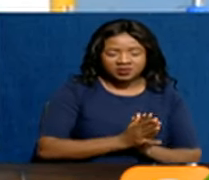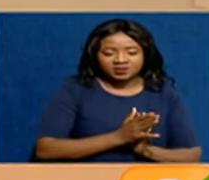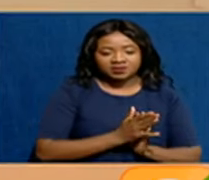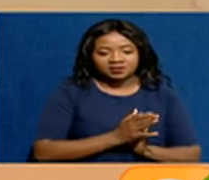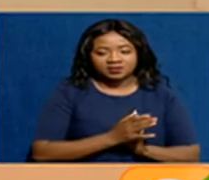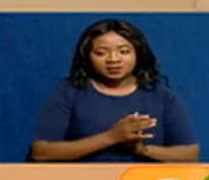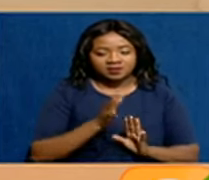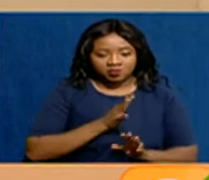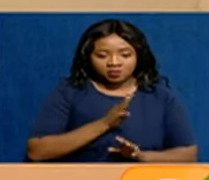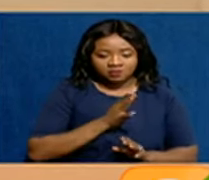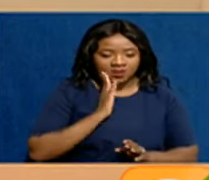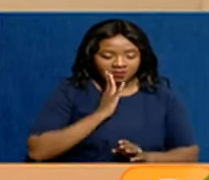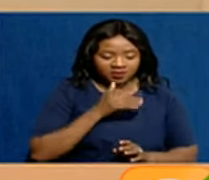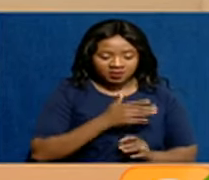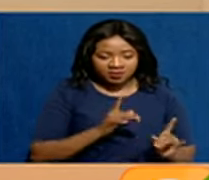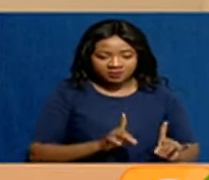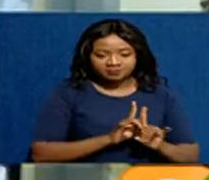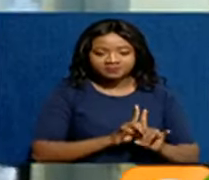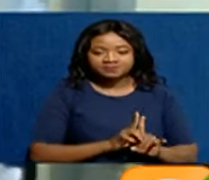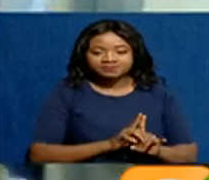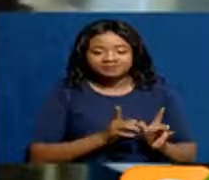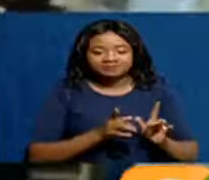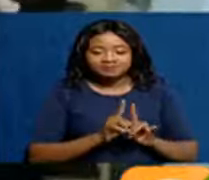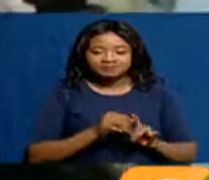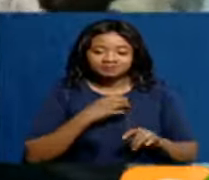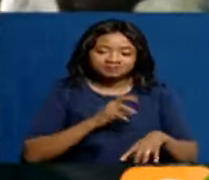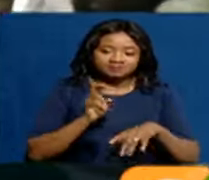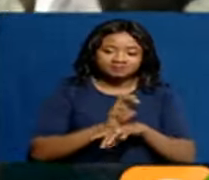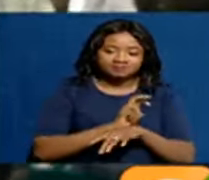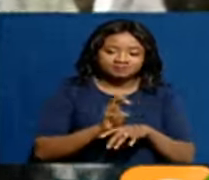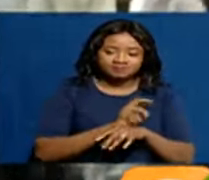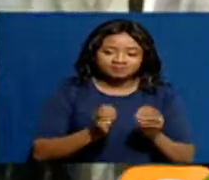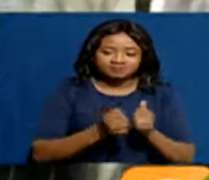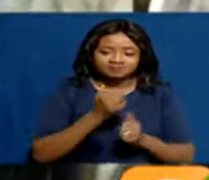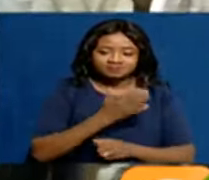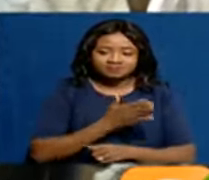around 2 years. There was some supervision ilikuwa inaendelea na